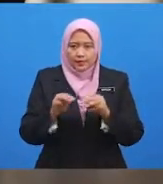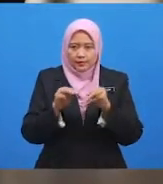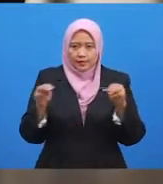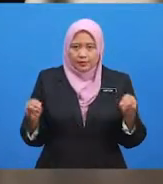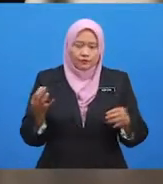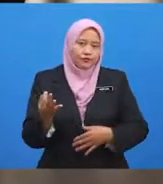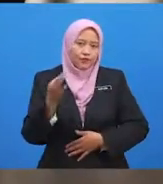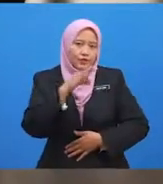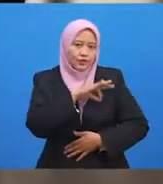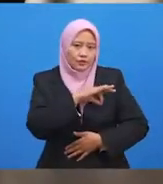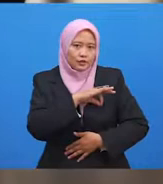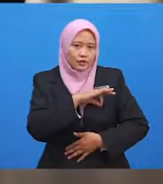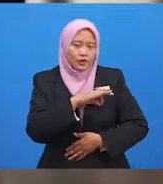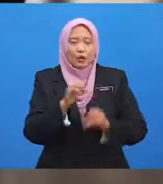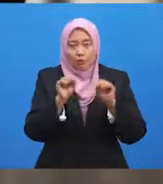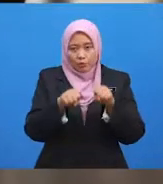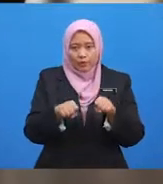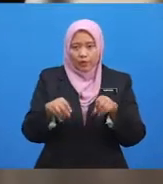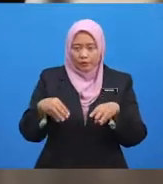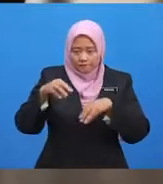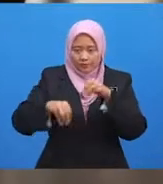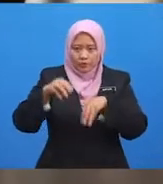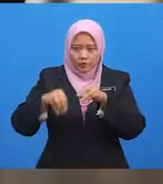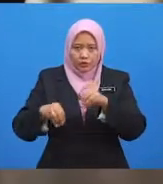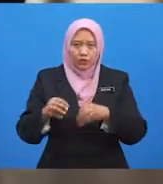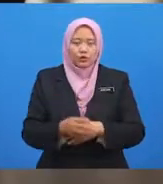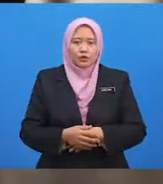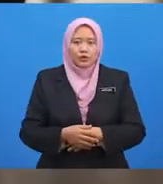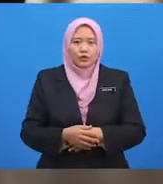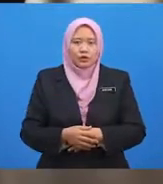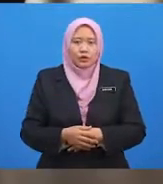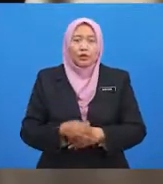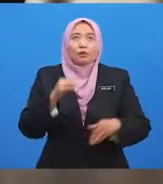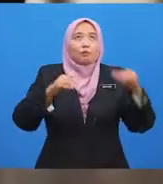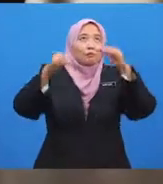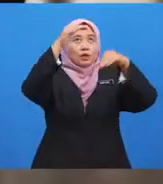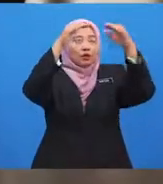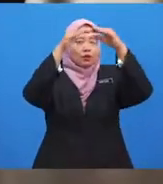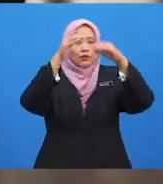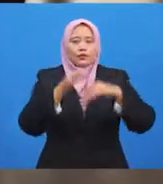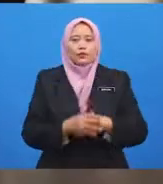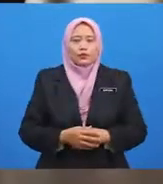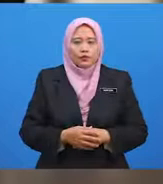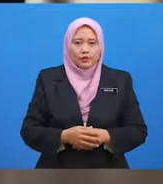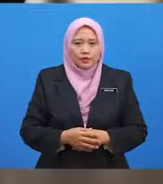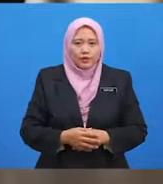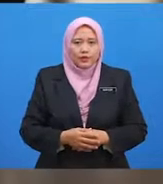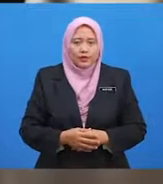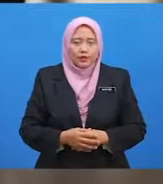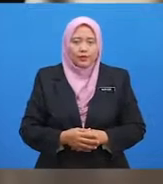faatnya ilah seperti bercucuk tanam dirikan bangunan perniagaan dan sebagainya